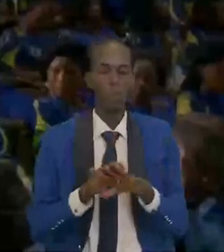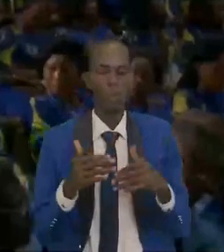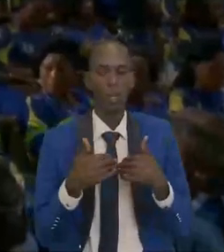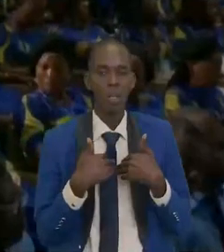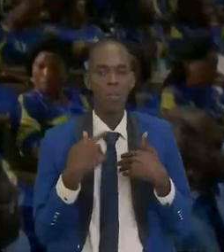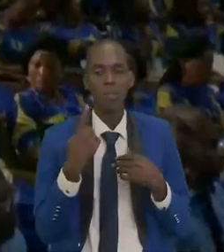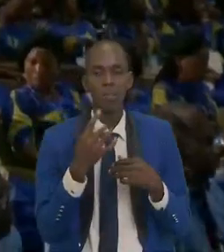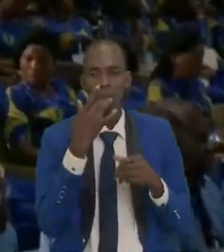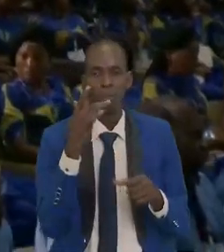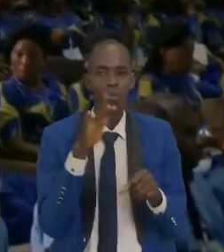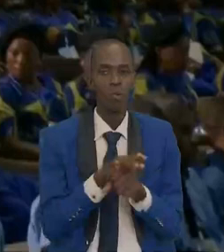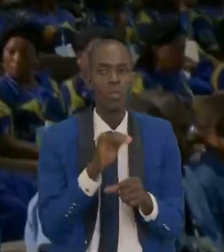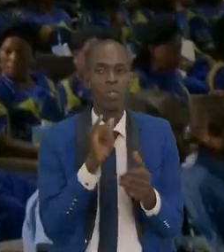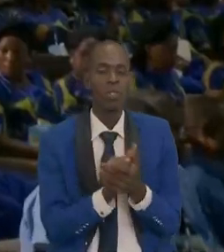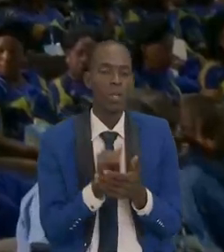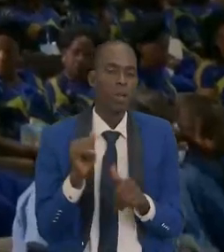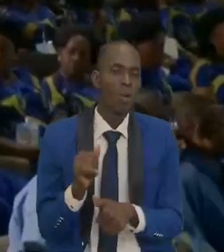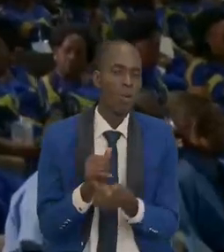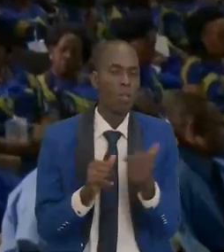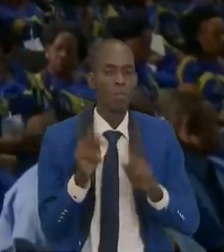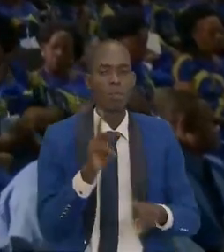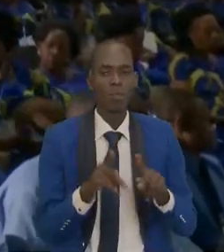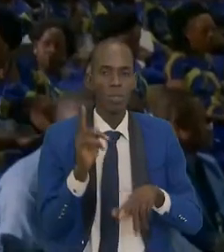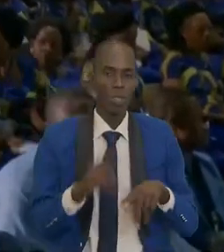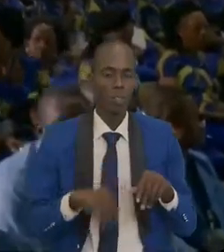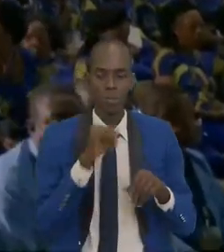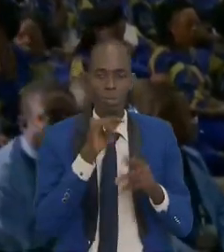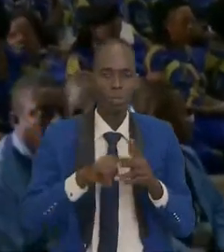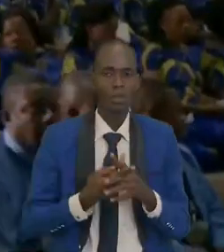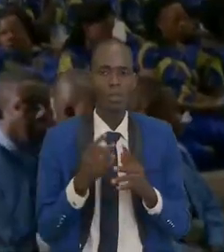Les promesses qu'ils ne peuvent pas activer dans leur vie.